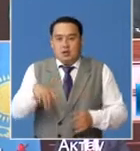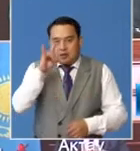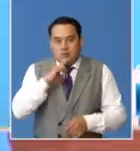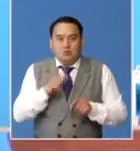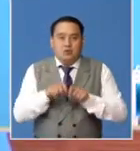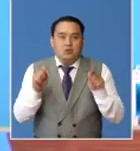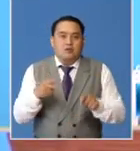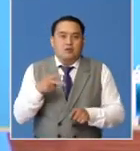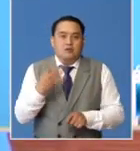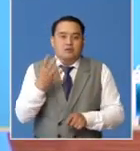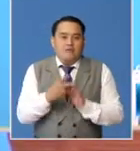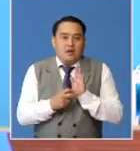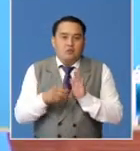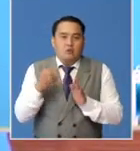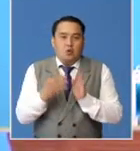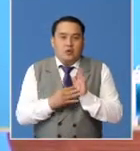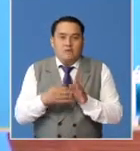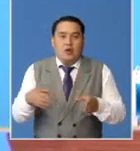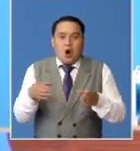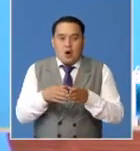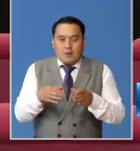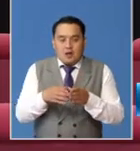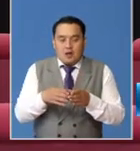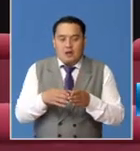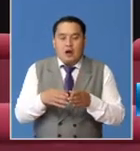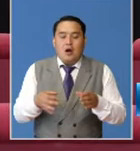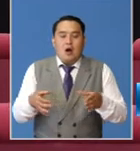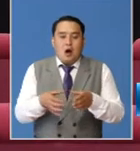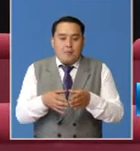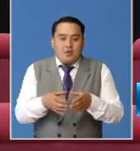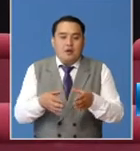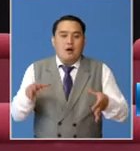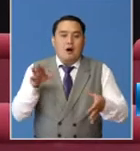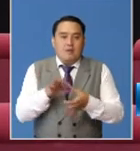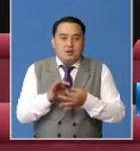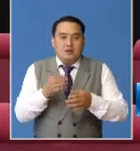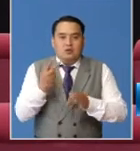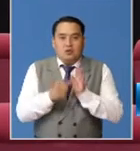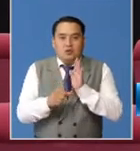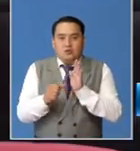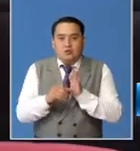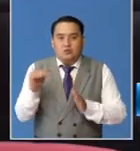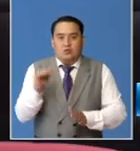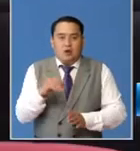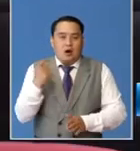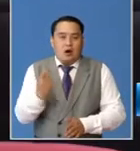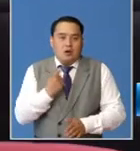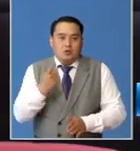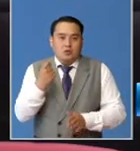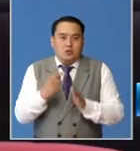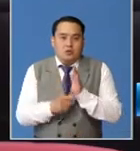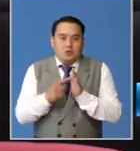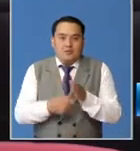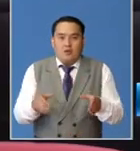создано 2849 кооперативов посредством объединения 62 тысяч хозяйств. Из них